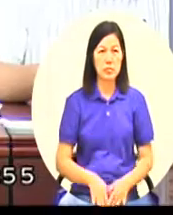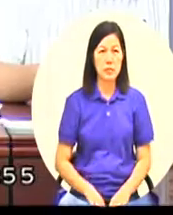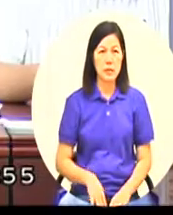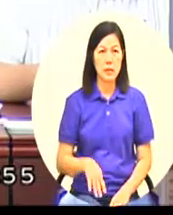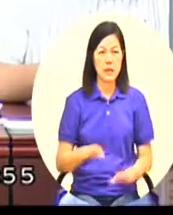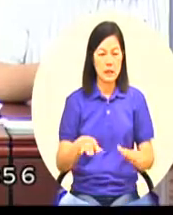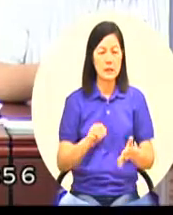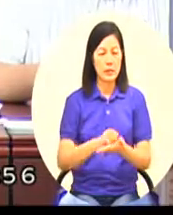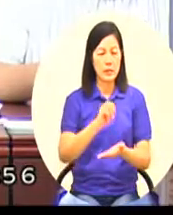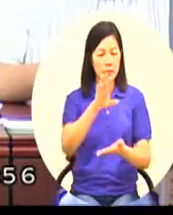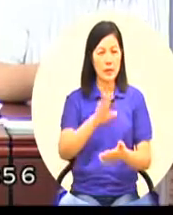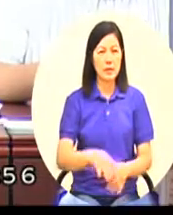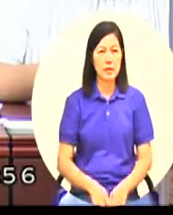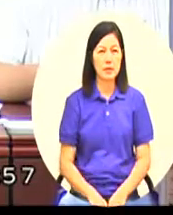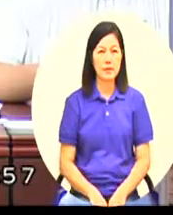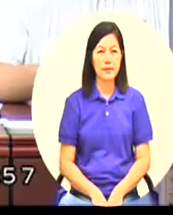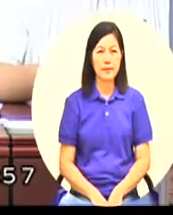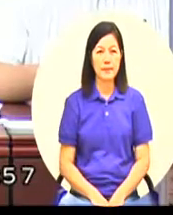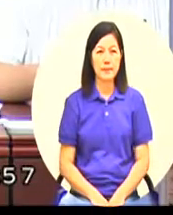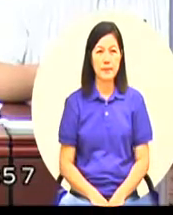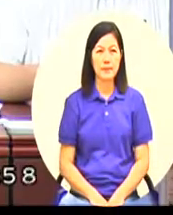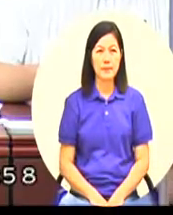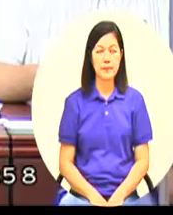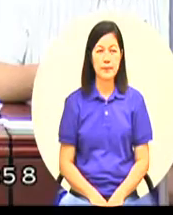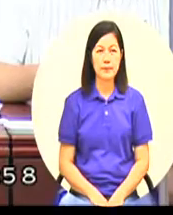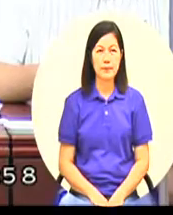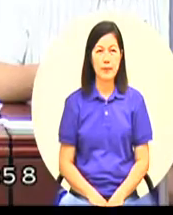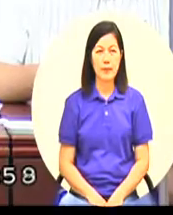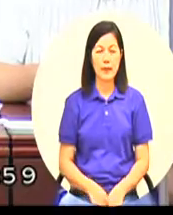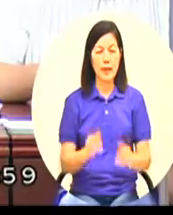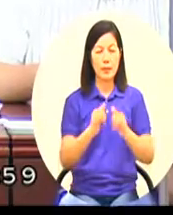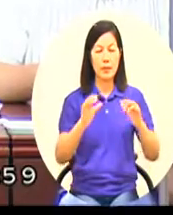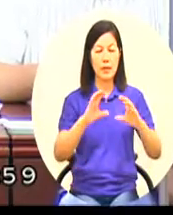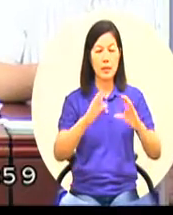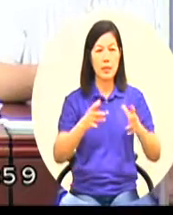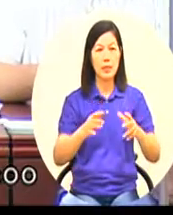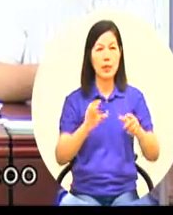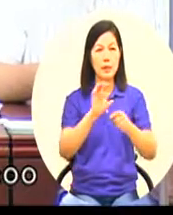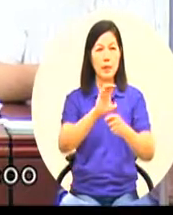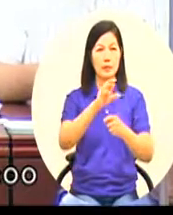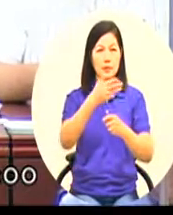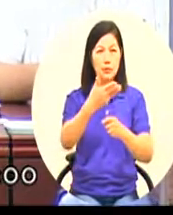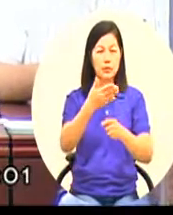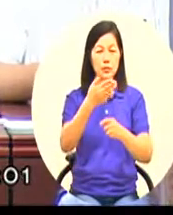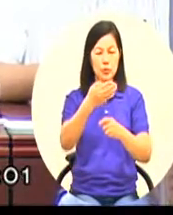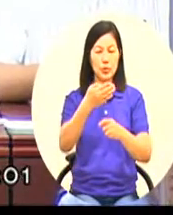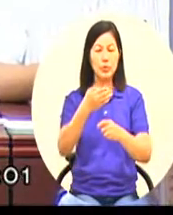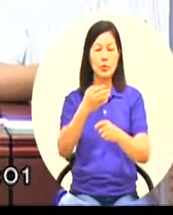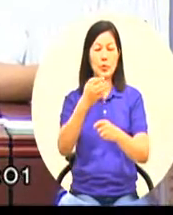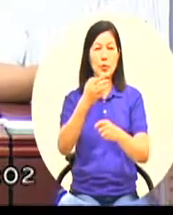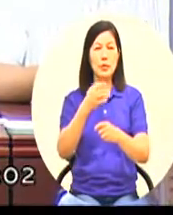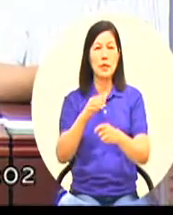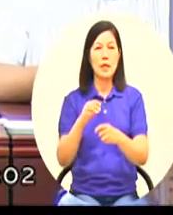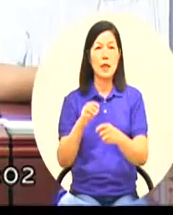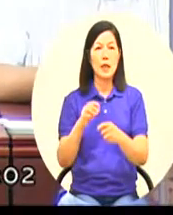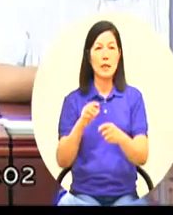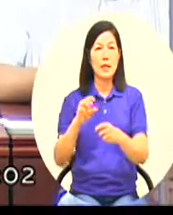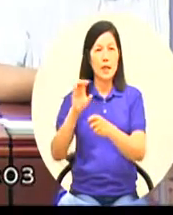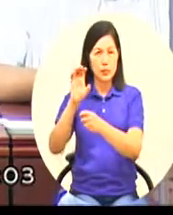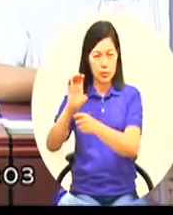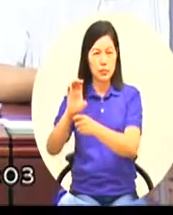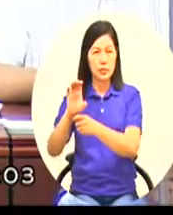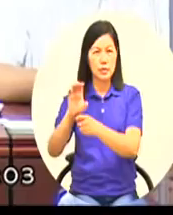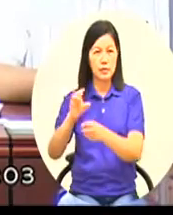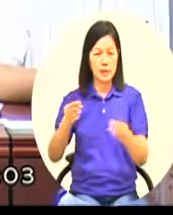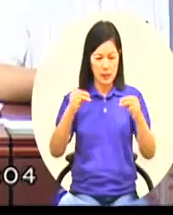下，有关于因为这个合约是民国89年跟90年分别这两个厂是背着高怎尼的签